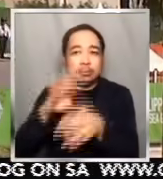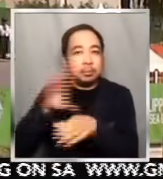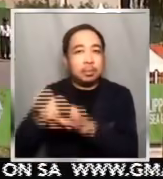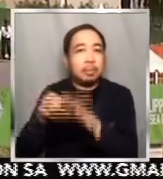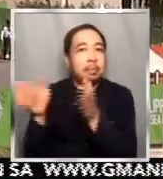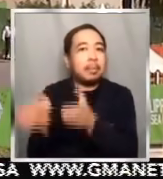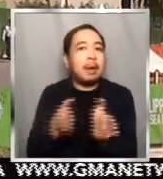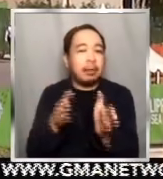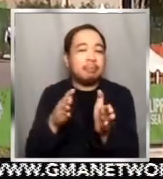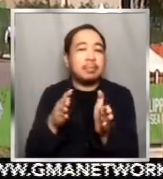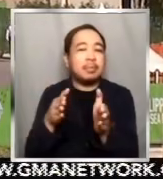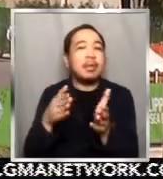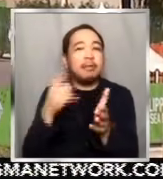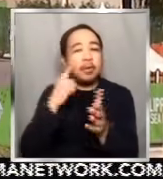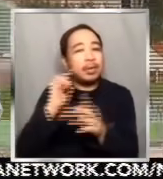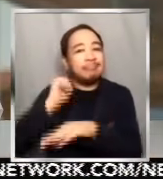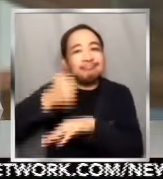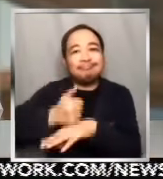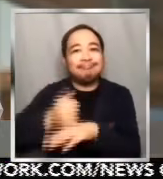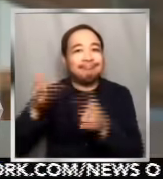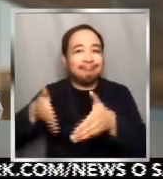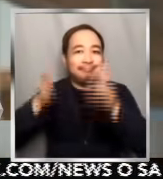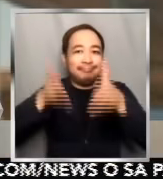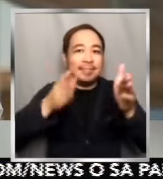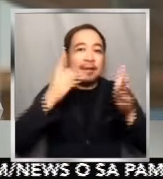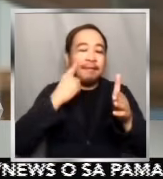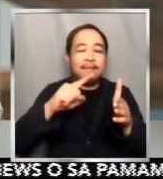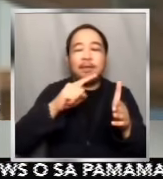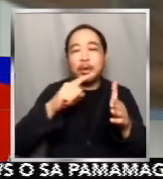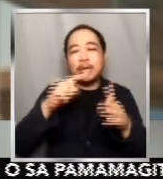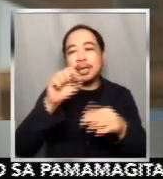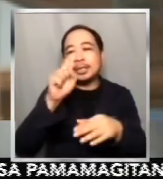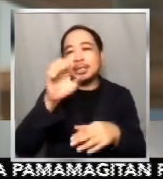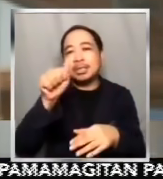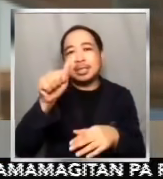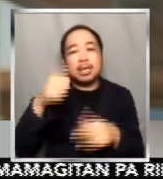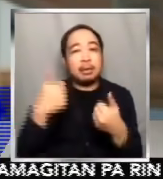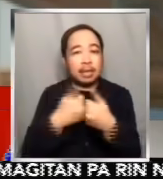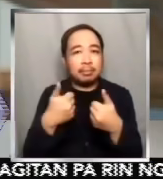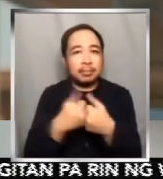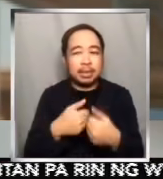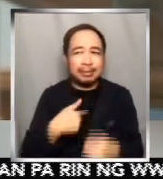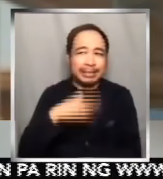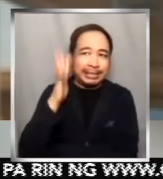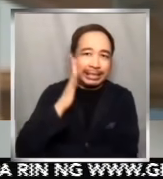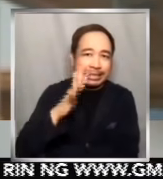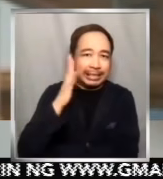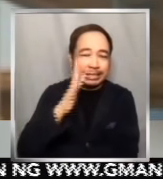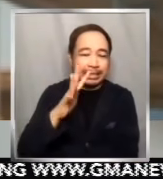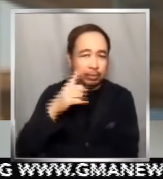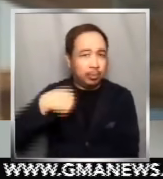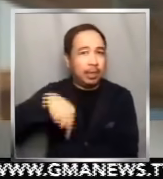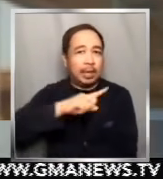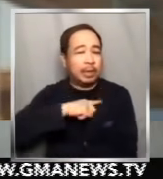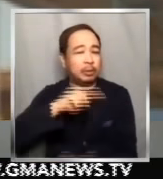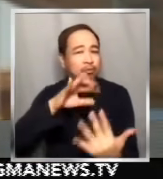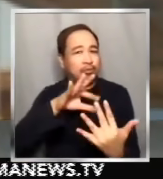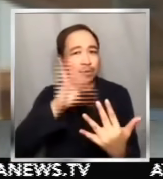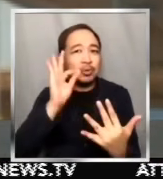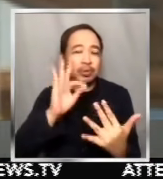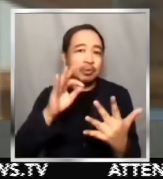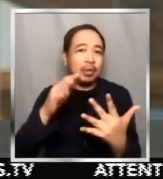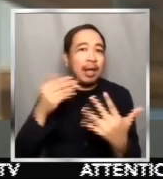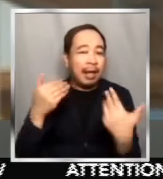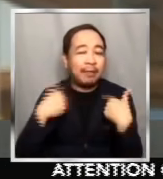sa 2019 Southeast Asian Games. I am embarrassed that we choose to make a political issue out